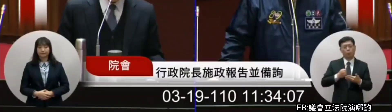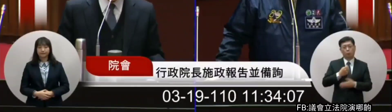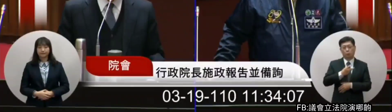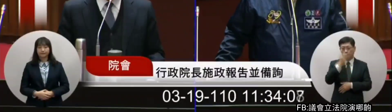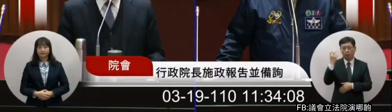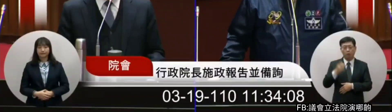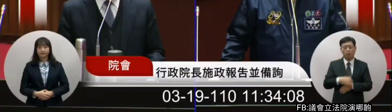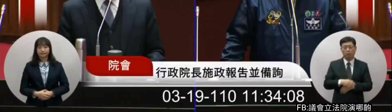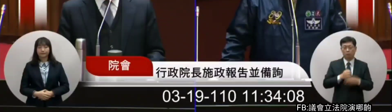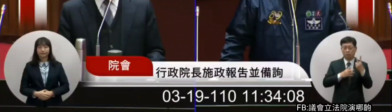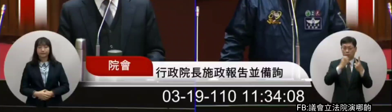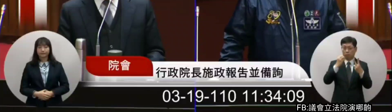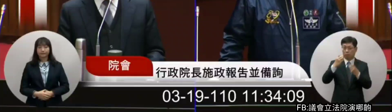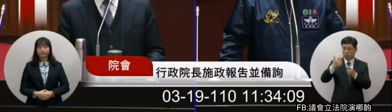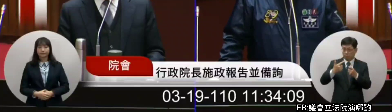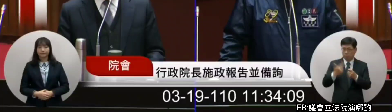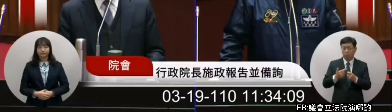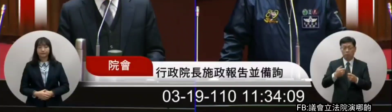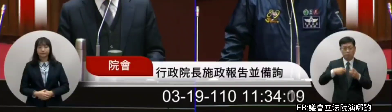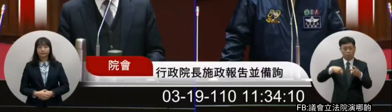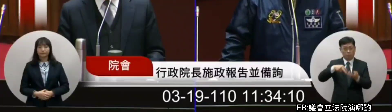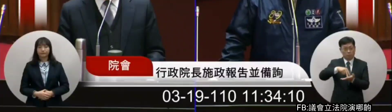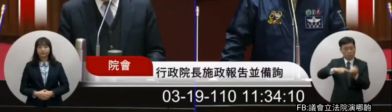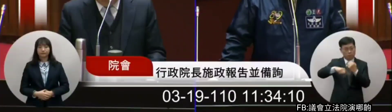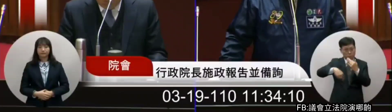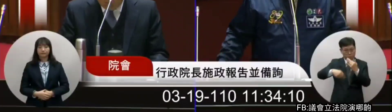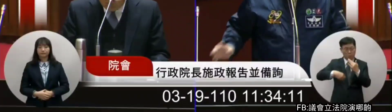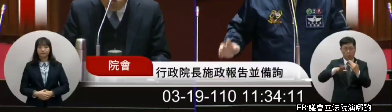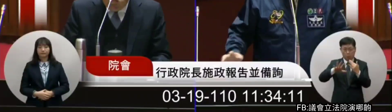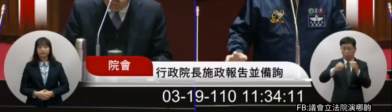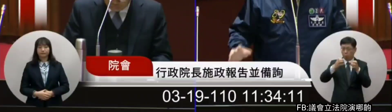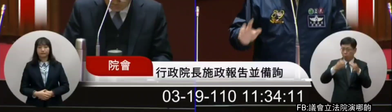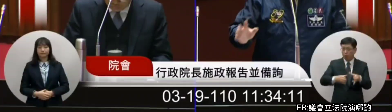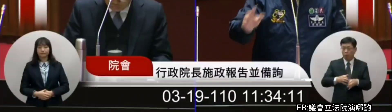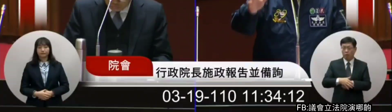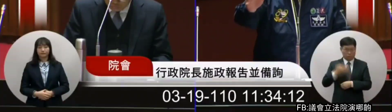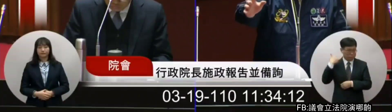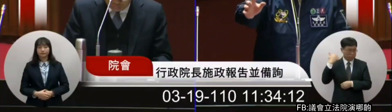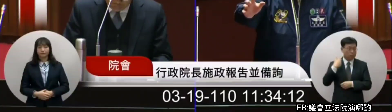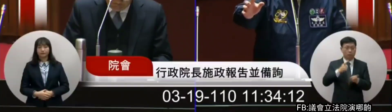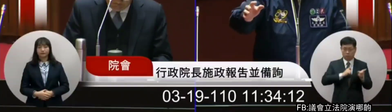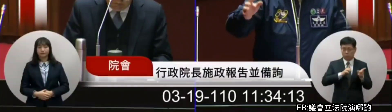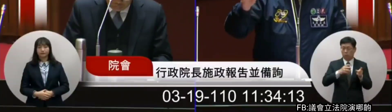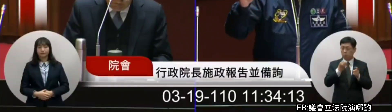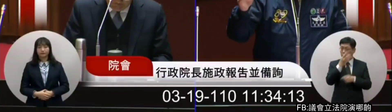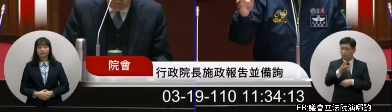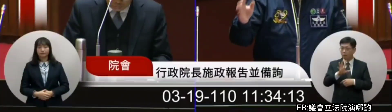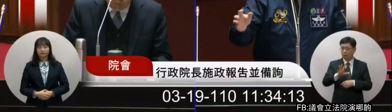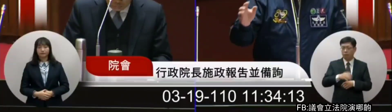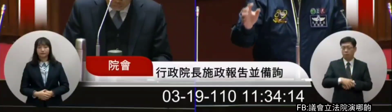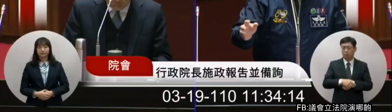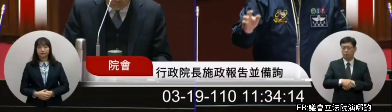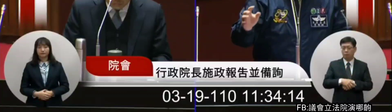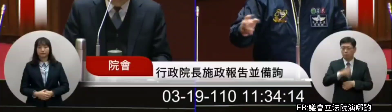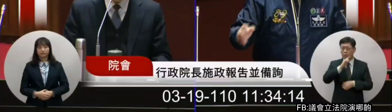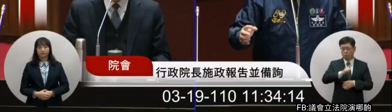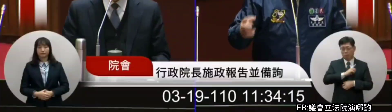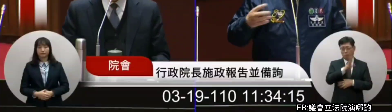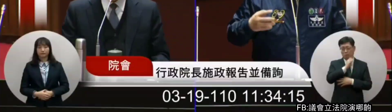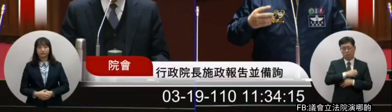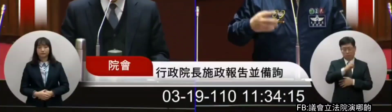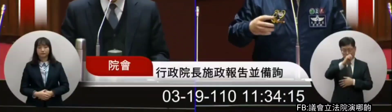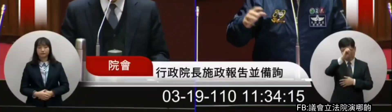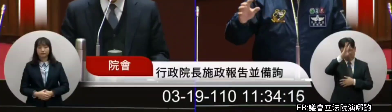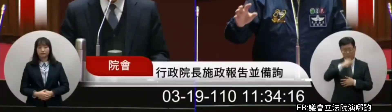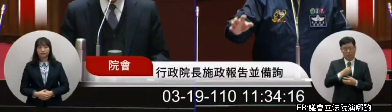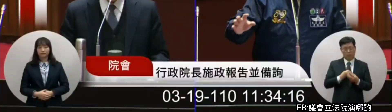道2006年那个时候立法院有成立，当时你也讲了朝小也大，